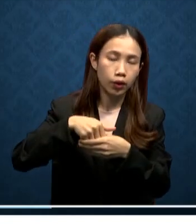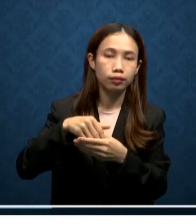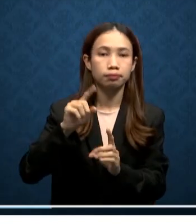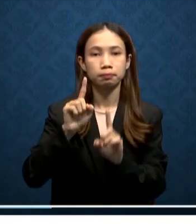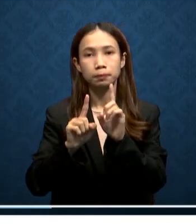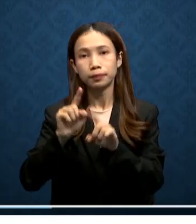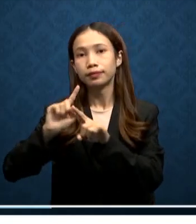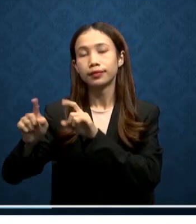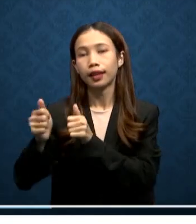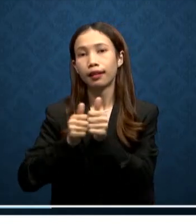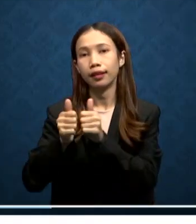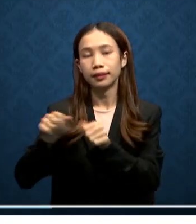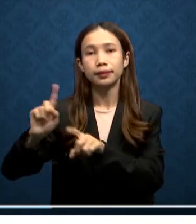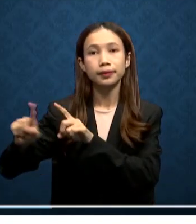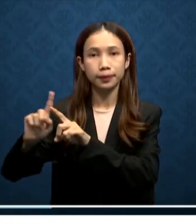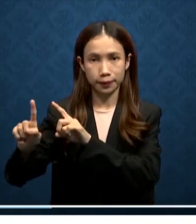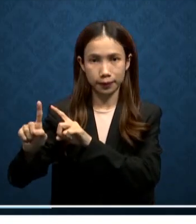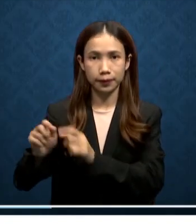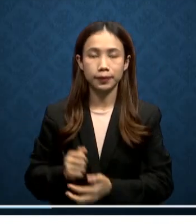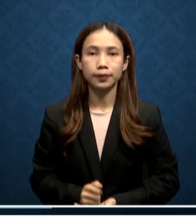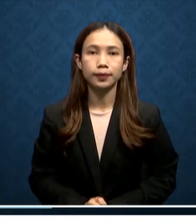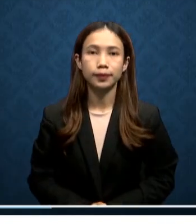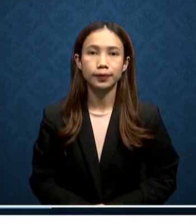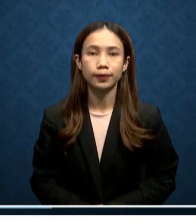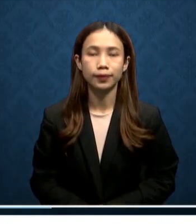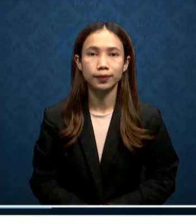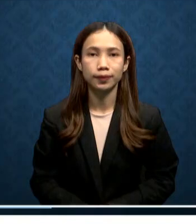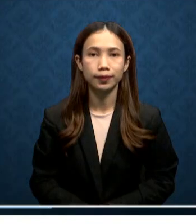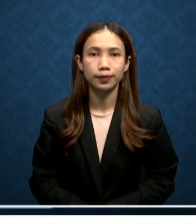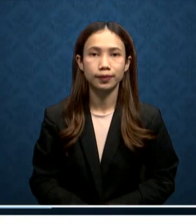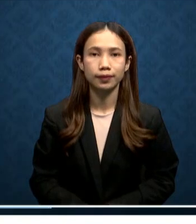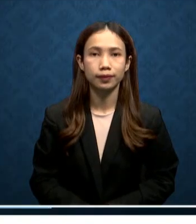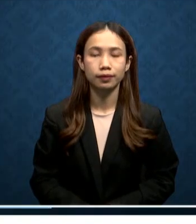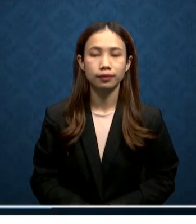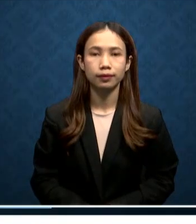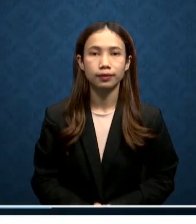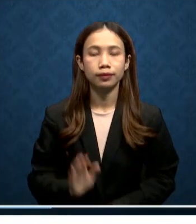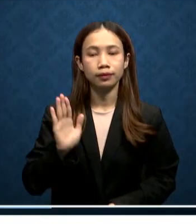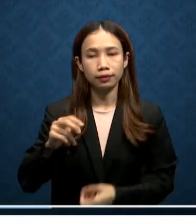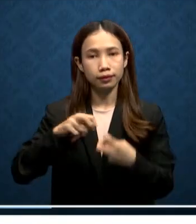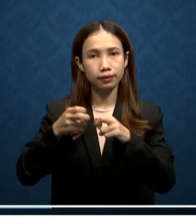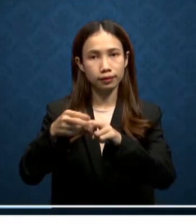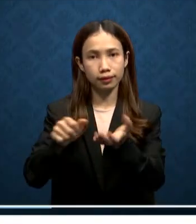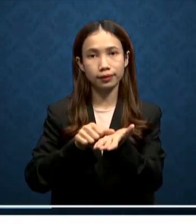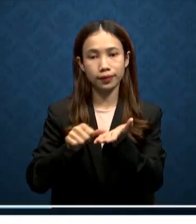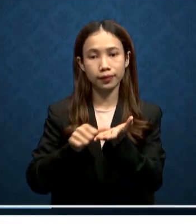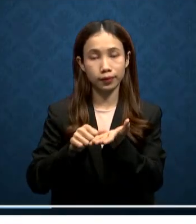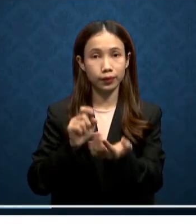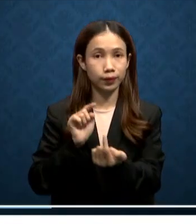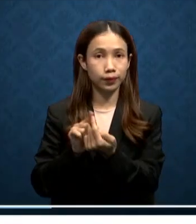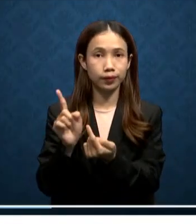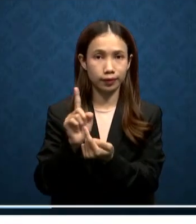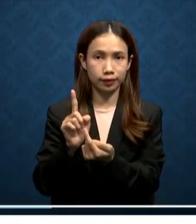ประมูลนะครับเอ่อแล้วก็ที่เห็นว่าเอ่อท่านดำเนินการแก้ปัญหาได้อีกเรื่องนึงก็